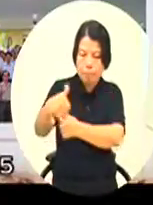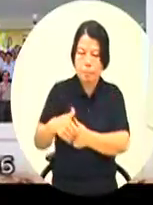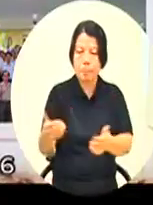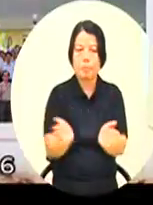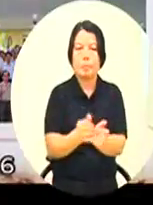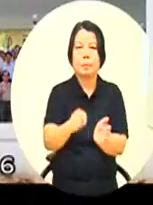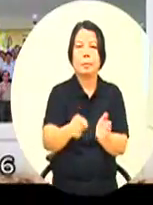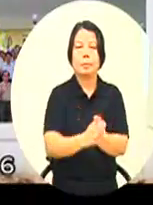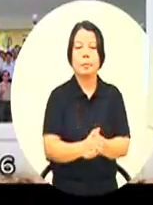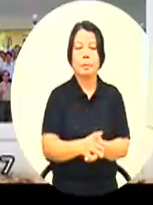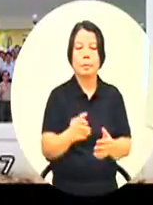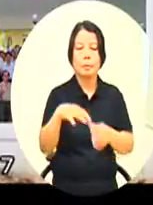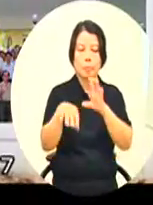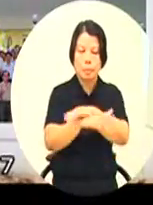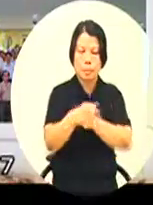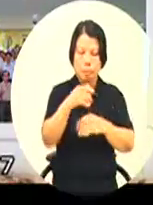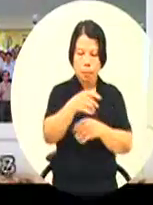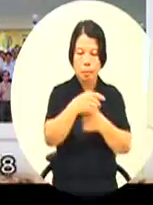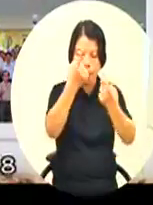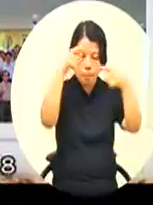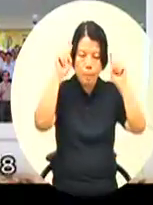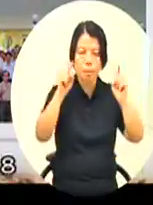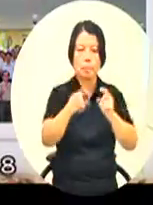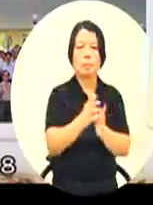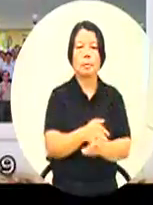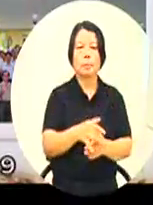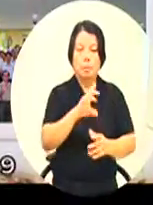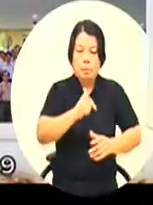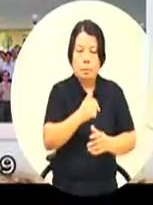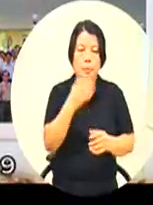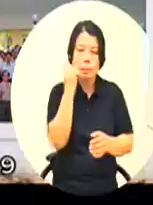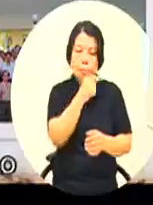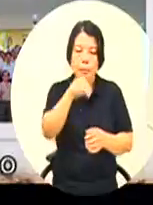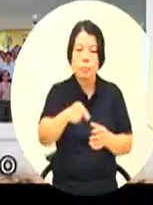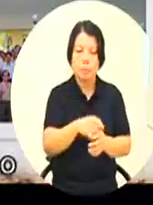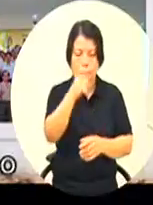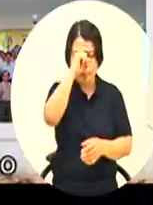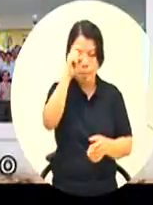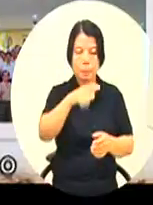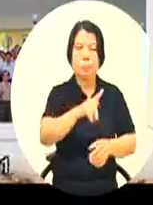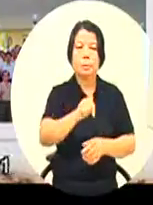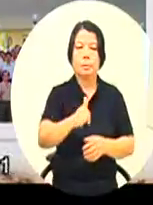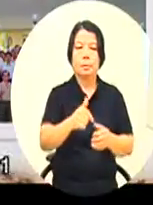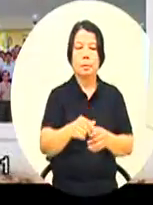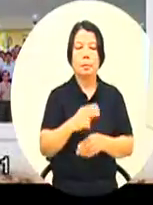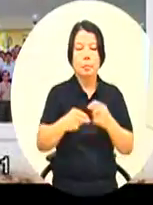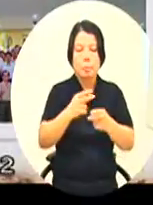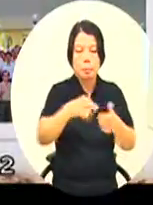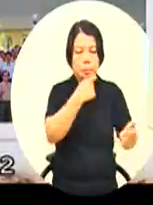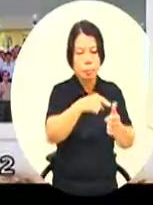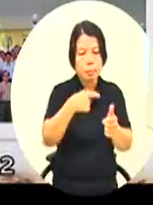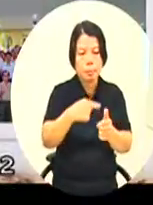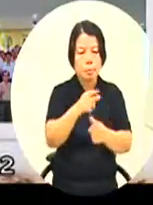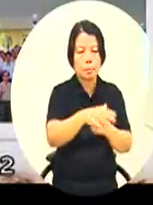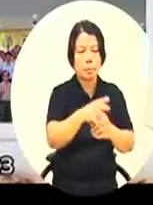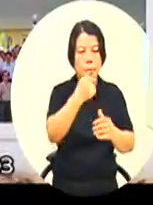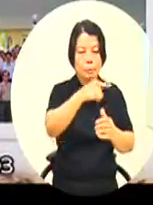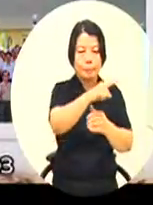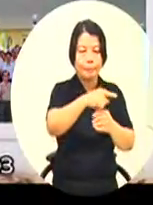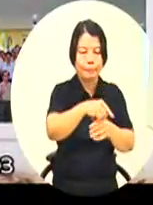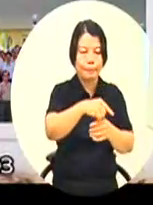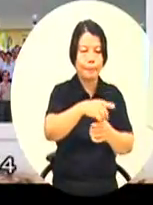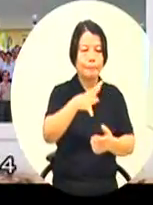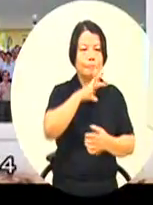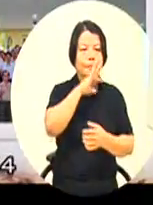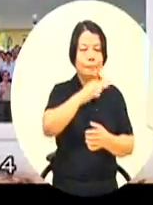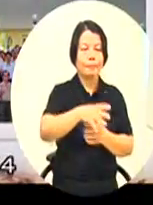特质很特别，那我们的师资也很坚强，但是我们也很希望我们的老师知道怎么样去教这些成人们，因为我们的学